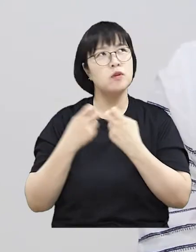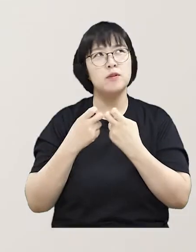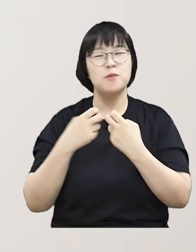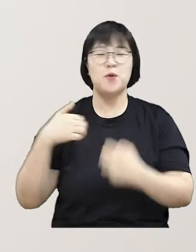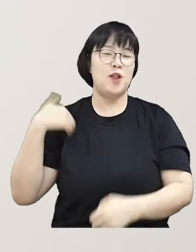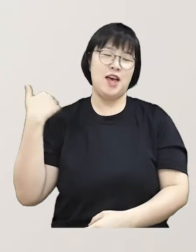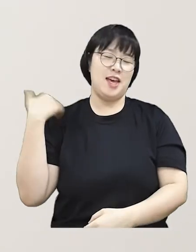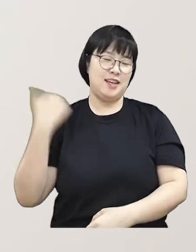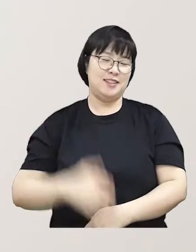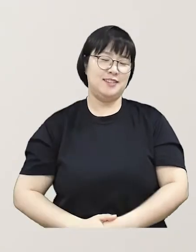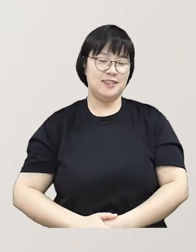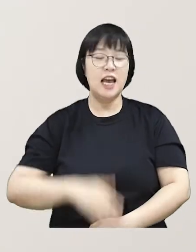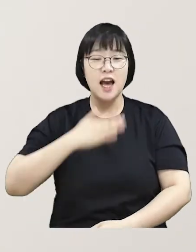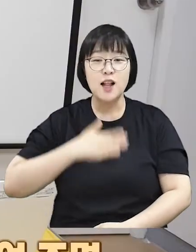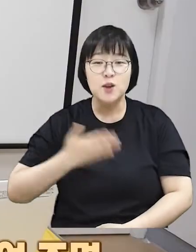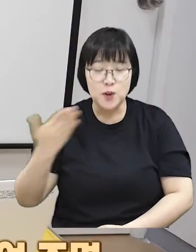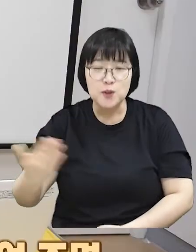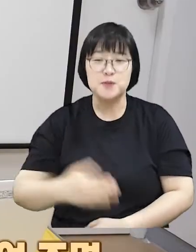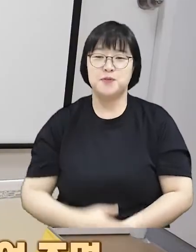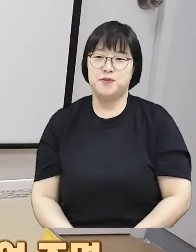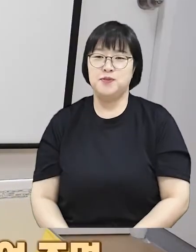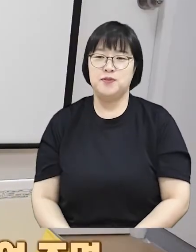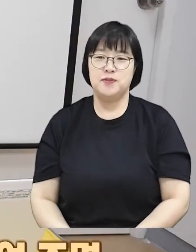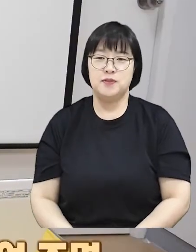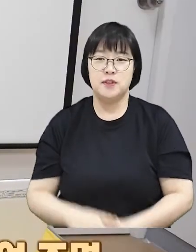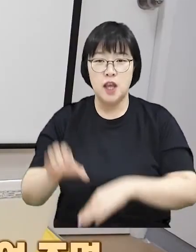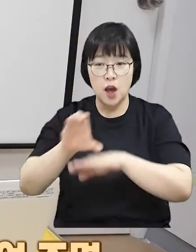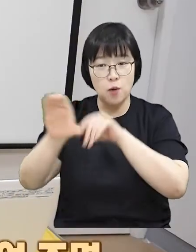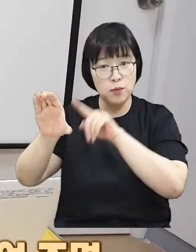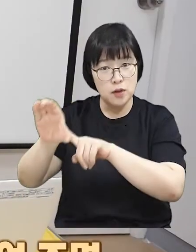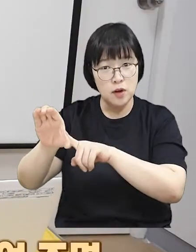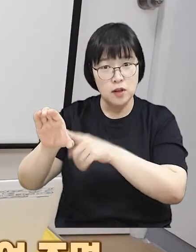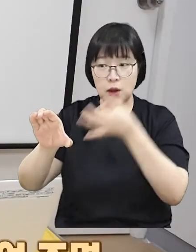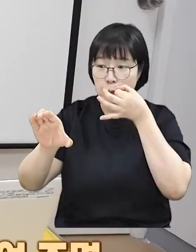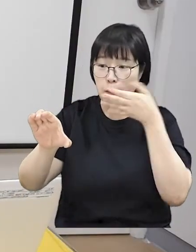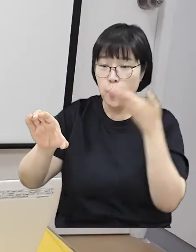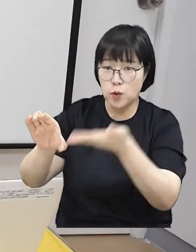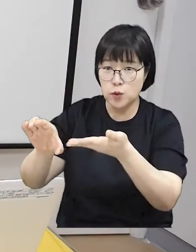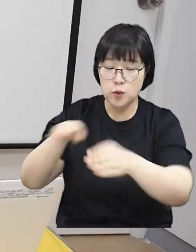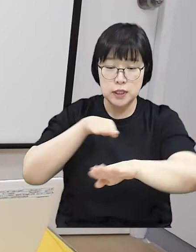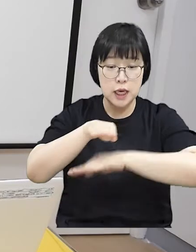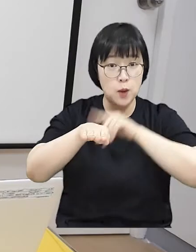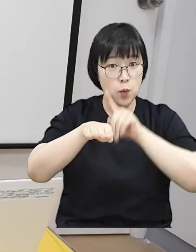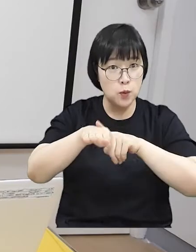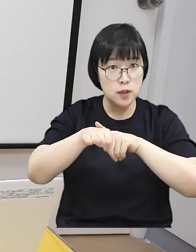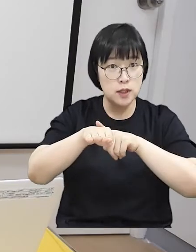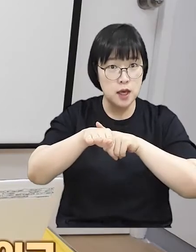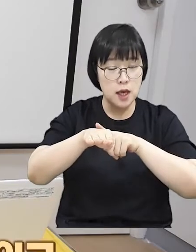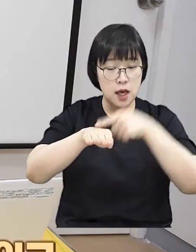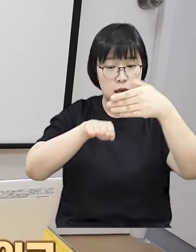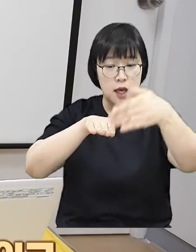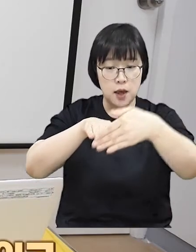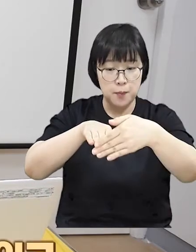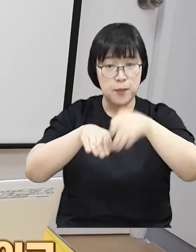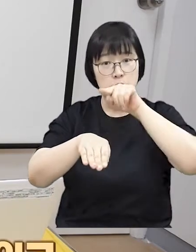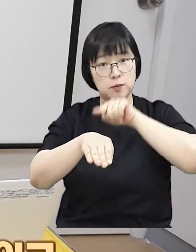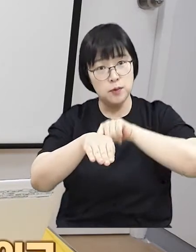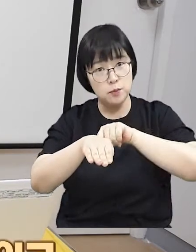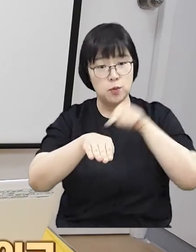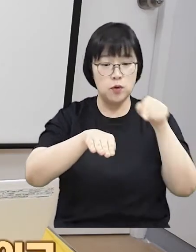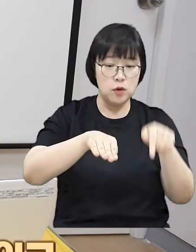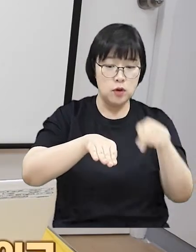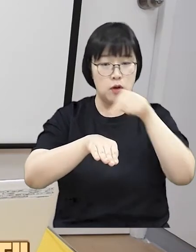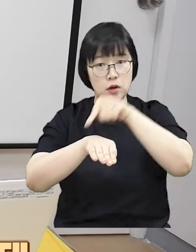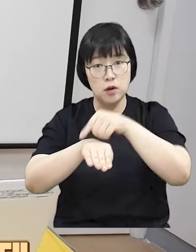모르겠다. 선생님이 알려줄게요. 컴퓨터한테 자동차의 다른 모습을 보여주면 자동차는 옆모습도 있죠. 네. 그 다음 뒷모습도